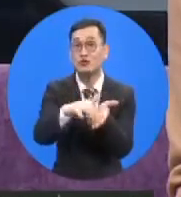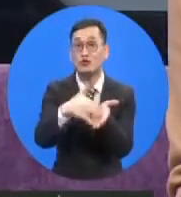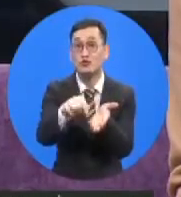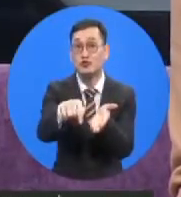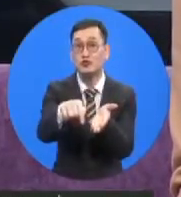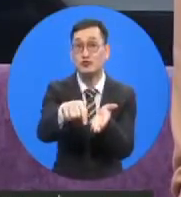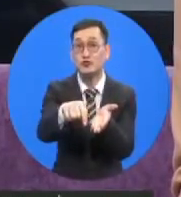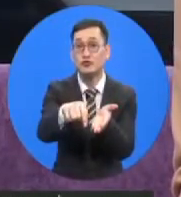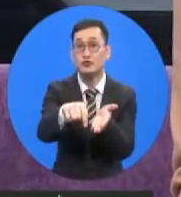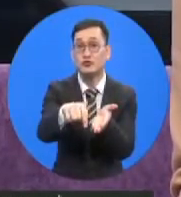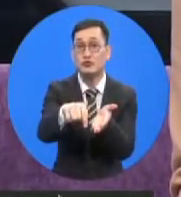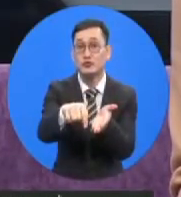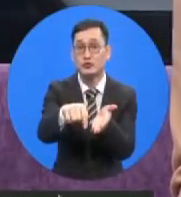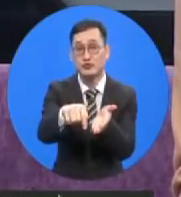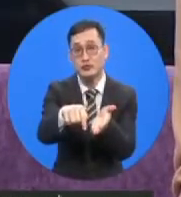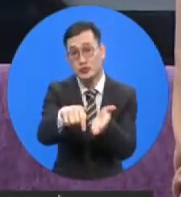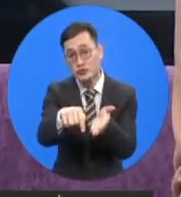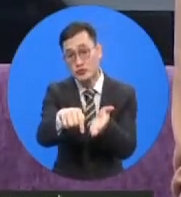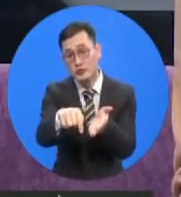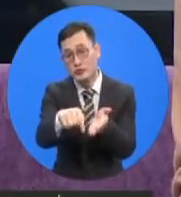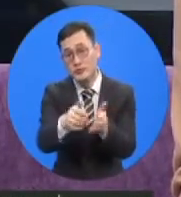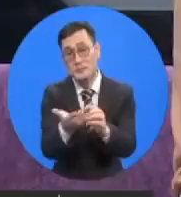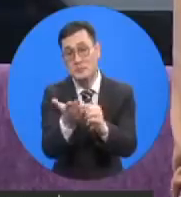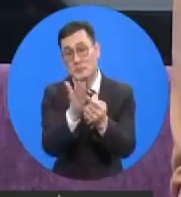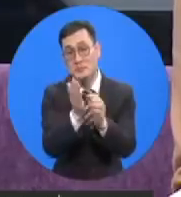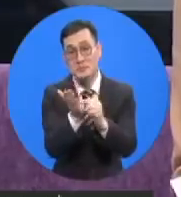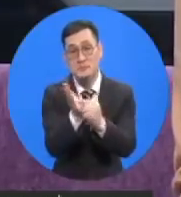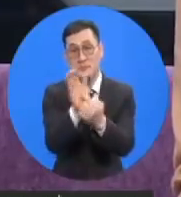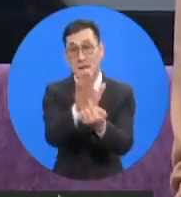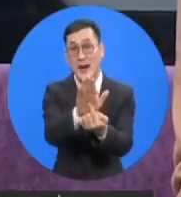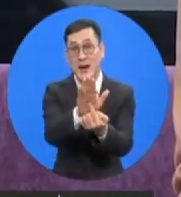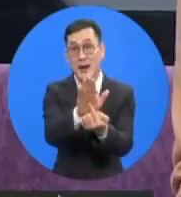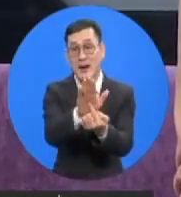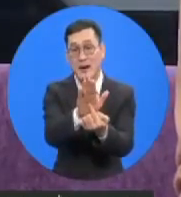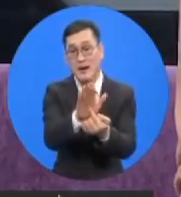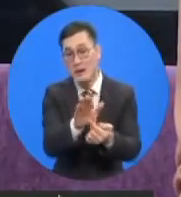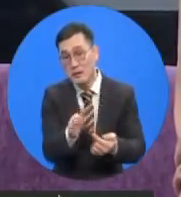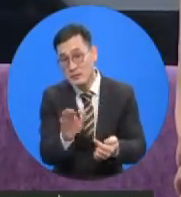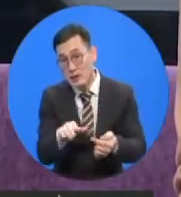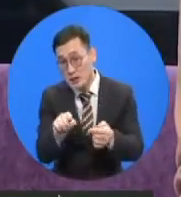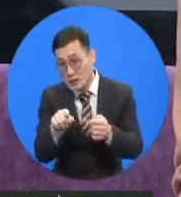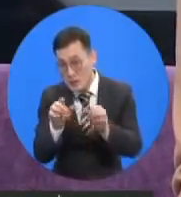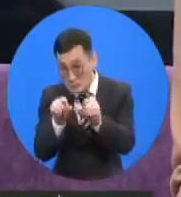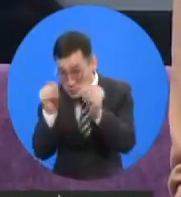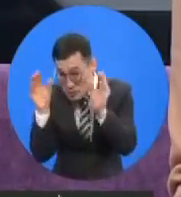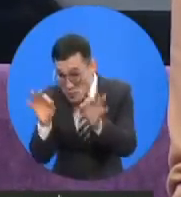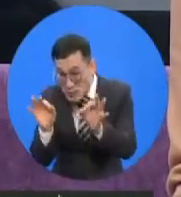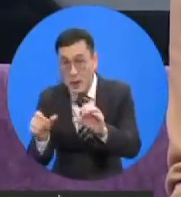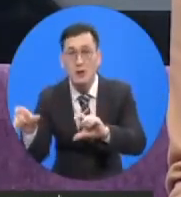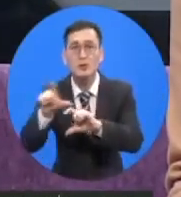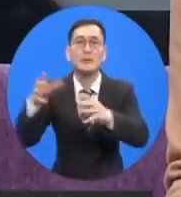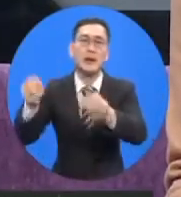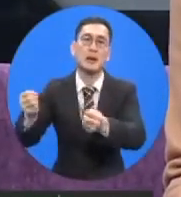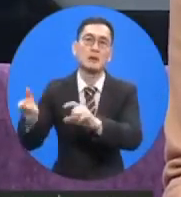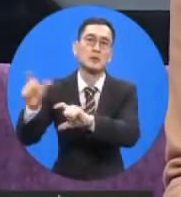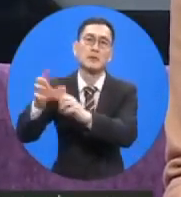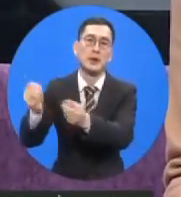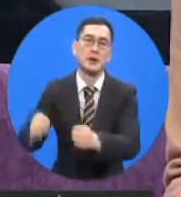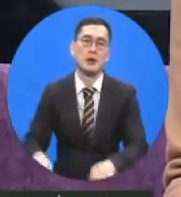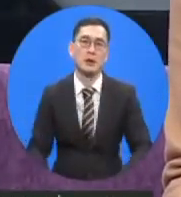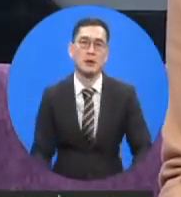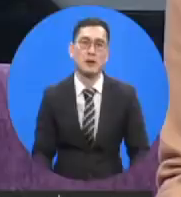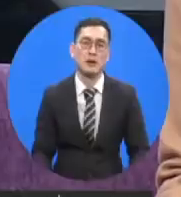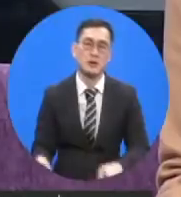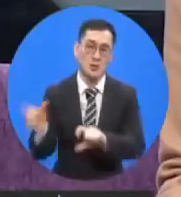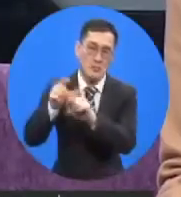것보다 계속해서 늘고 있다. 아, 더 증가한다면 우려스럽다. 라는 점을 보도해드렸는데, 아, 저희 우려가